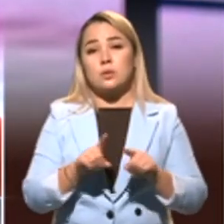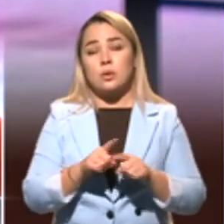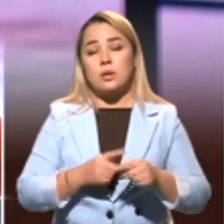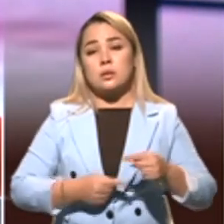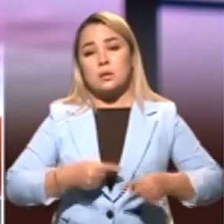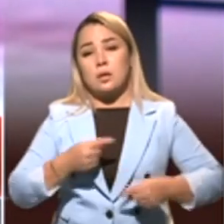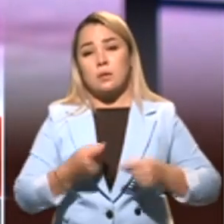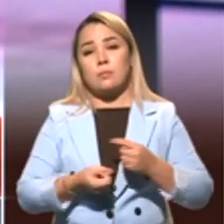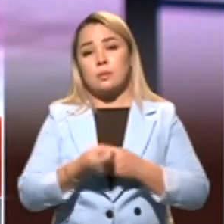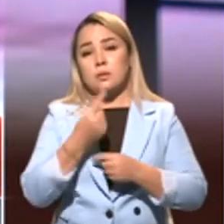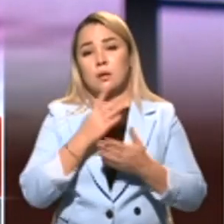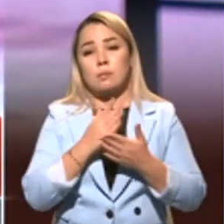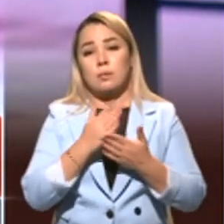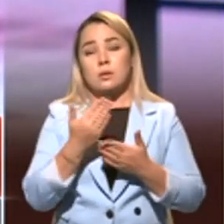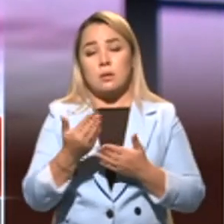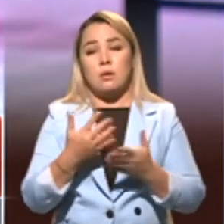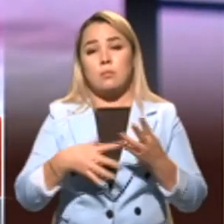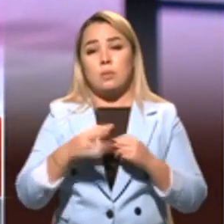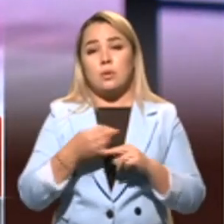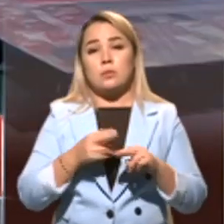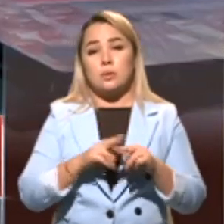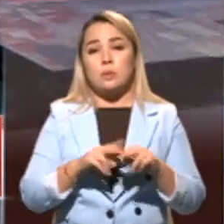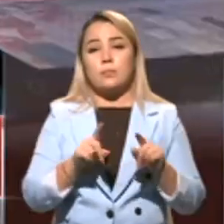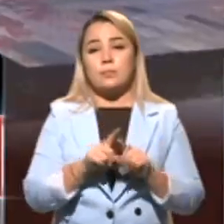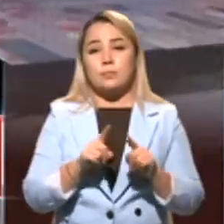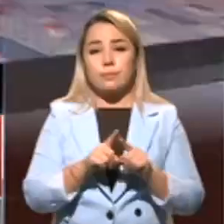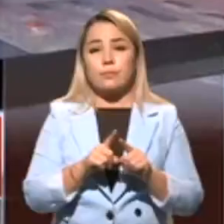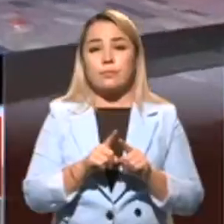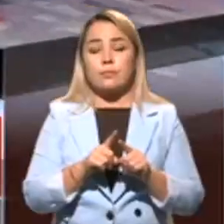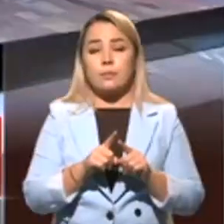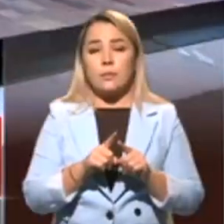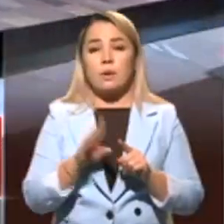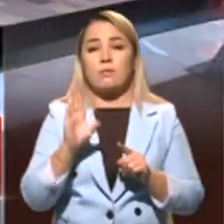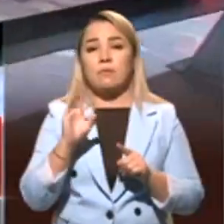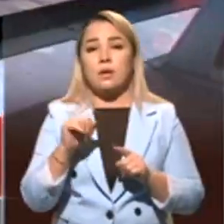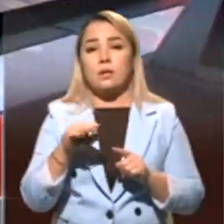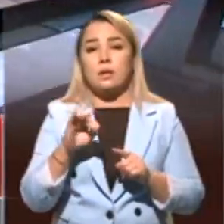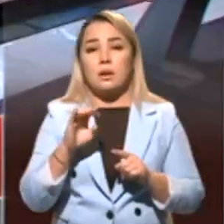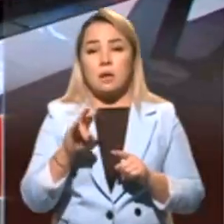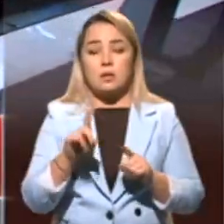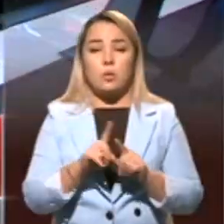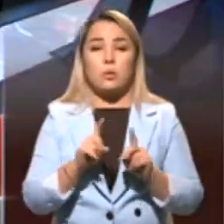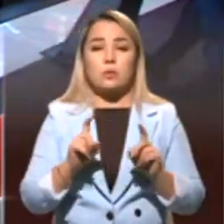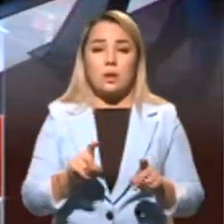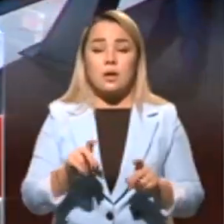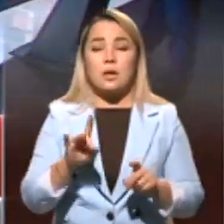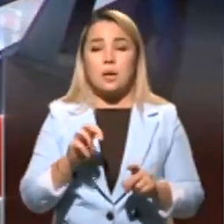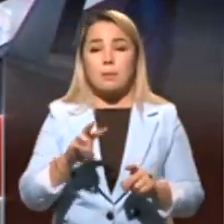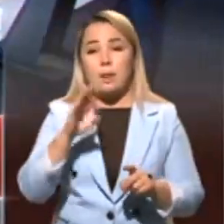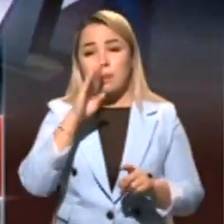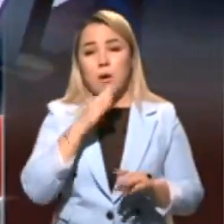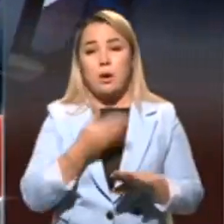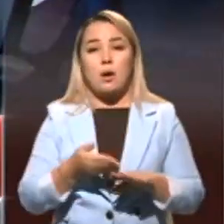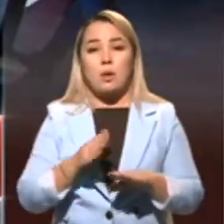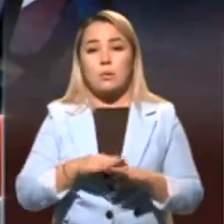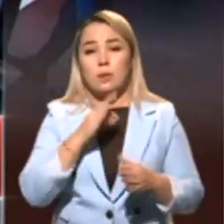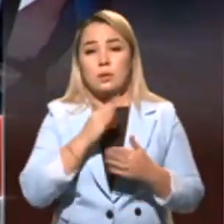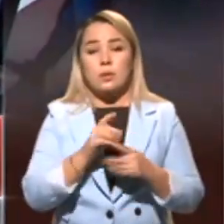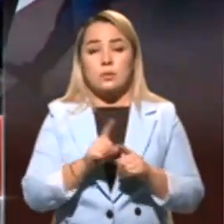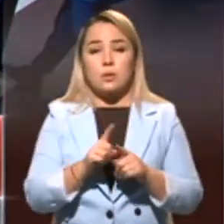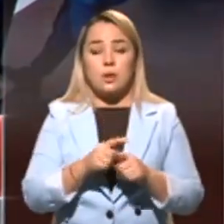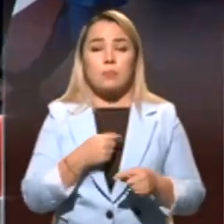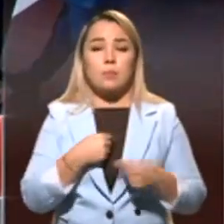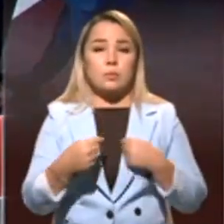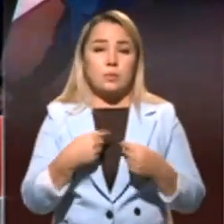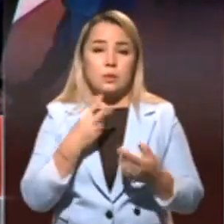шиеленіс туындақпаса, кәдімгідей бүкіл жаңағы Ватиканда отырған Рим папасына да ауыр тиеді мына жақтағы католиктердің